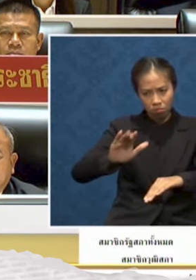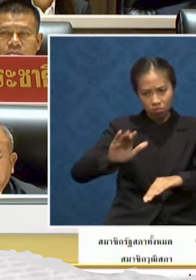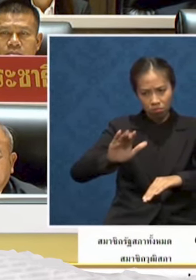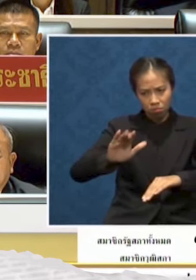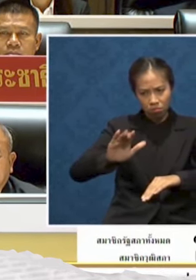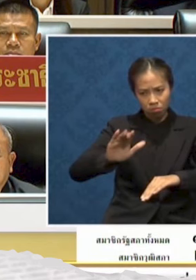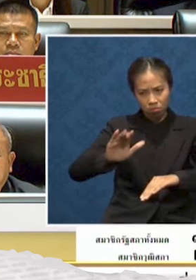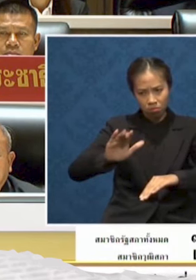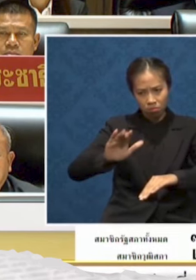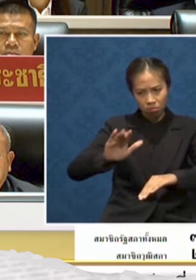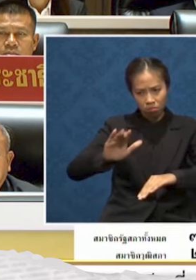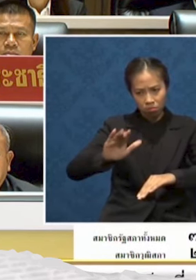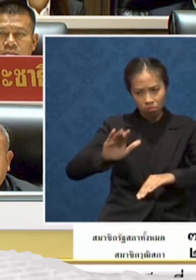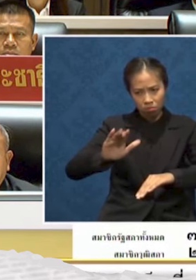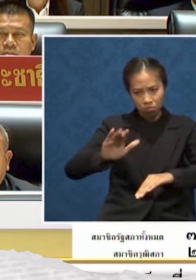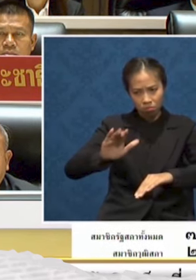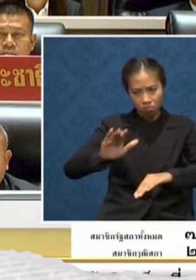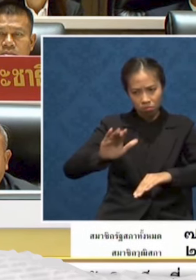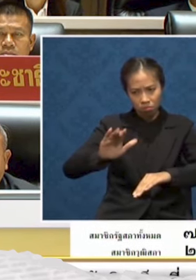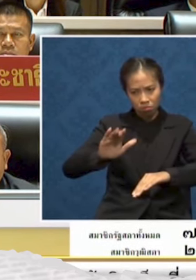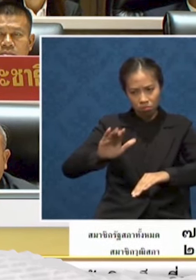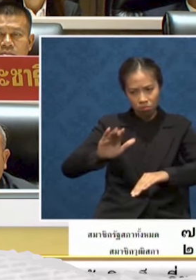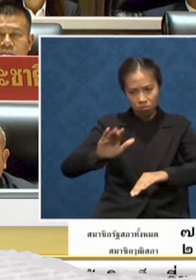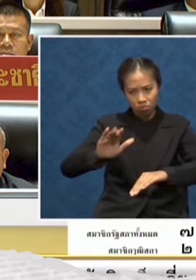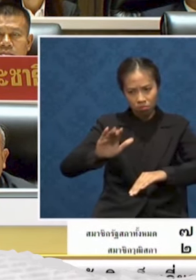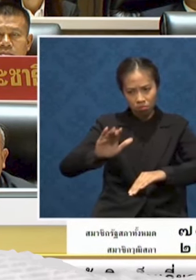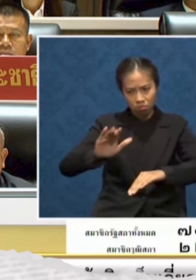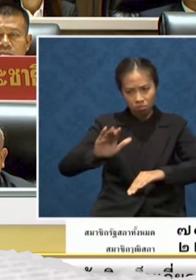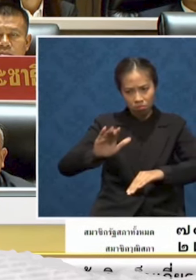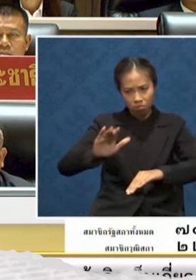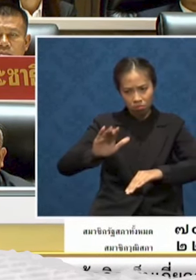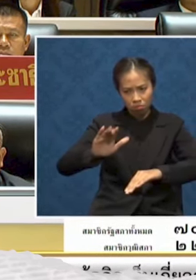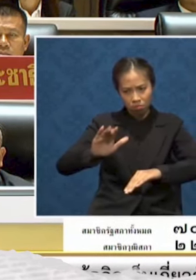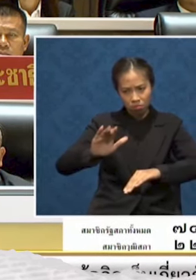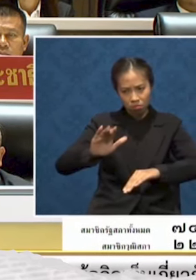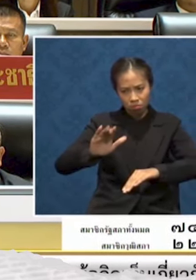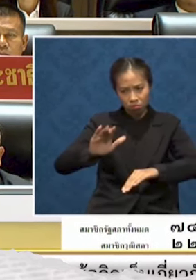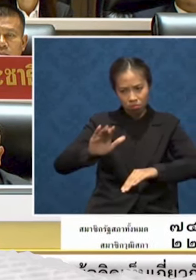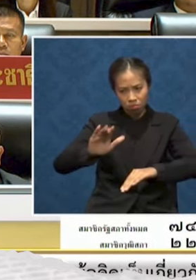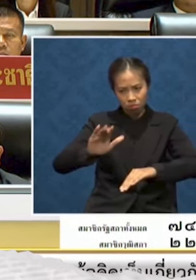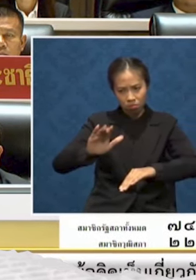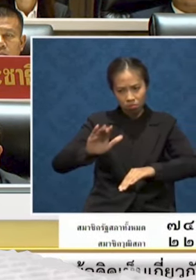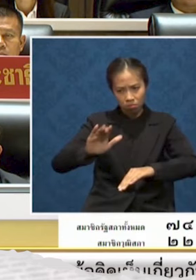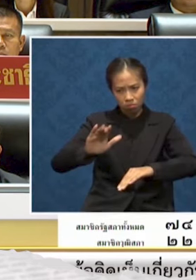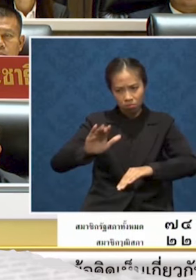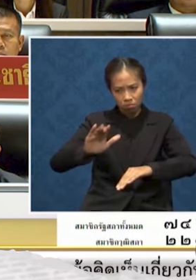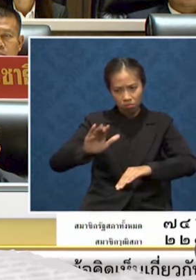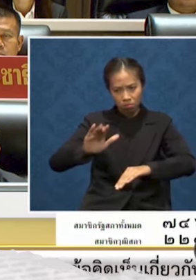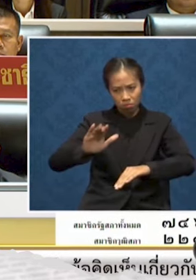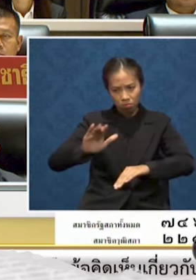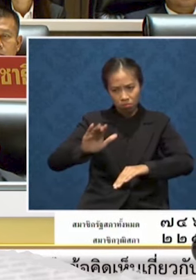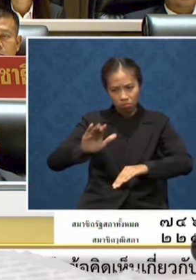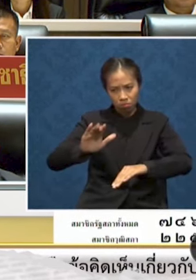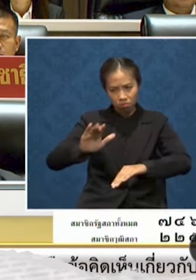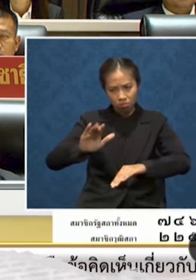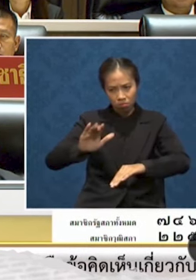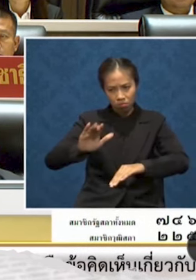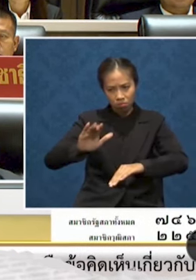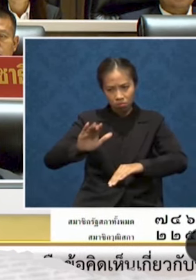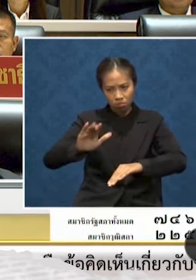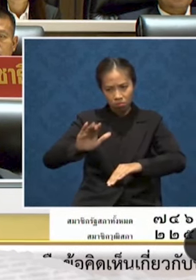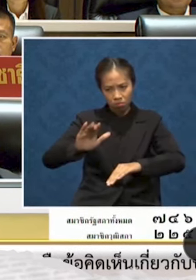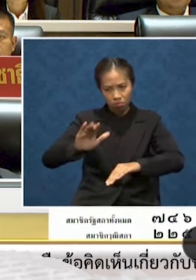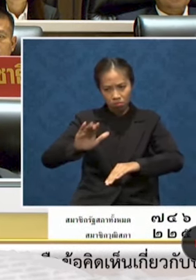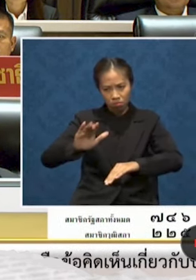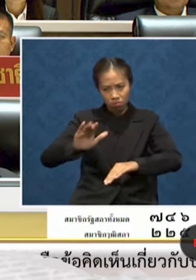านก็ไม่ต้องกังวลตนมีหน้าที่ตรวจสอบรัฐบาลแทนประชาชนหาคำตอบที่ประชาชนต้องการก็จะทำหน้าที่ให้เต็มที่ไม่ต้องกังว